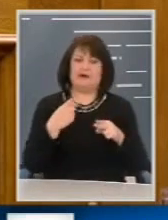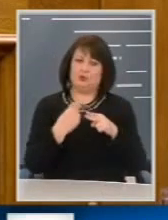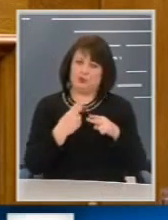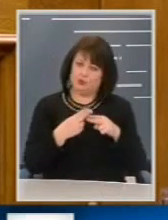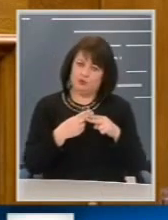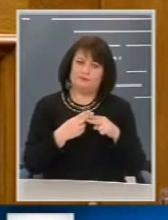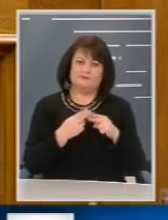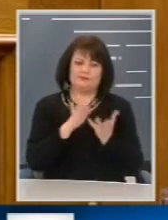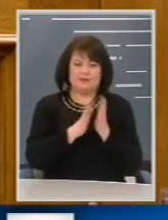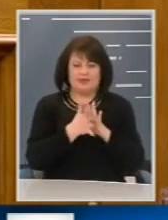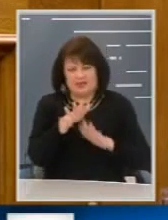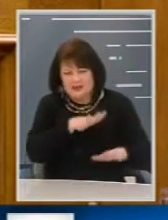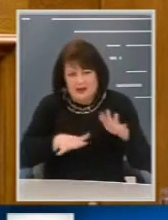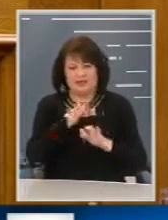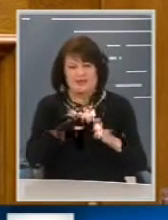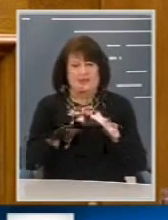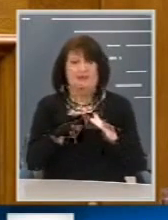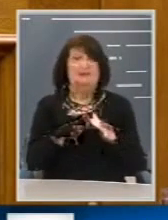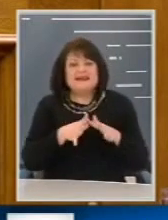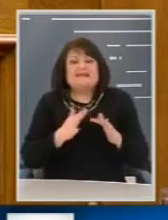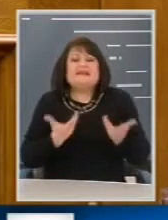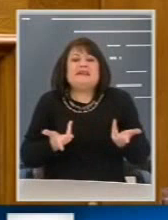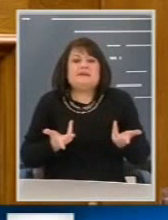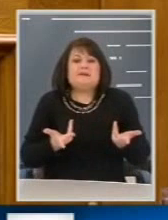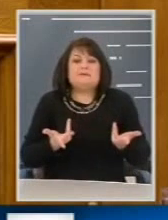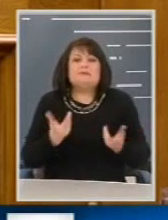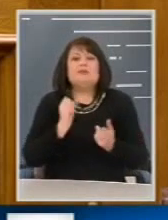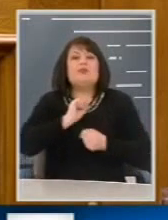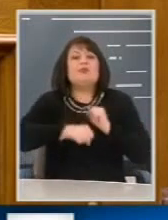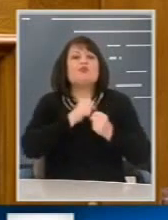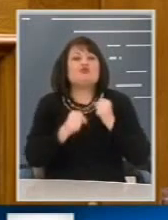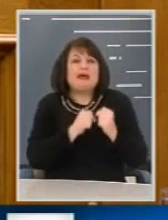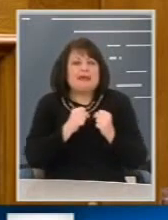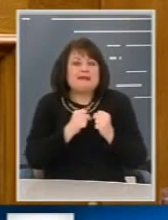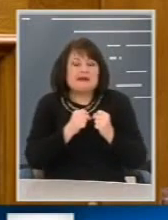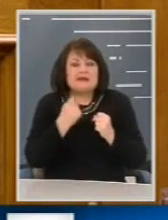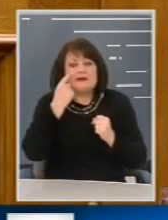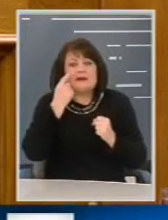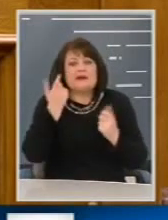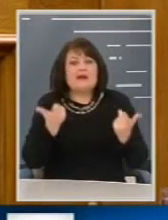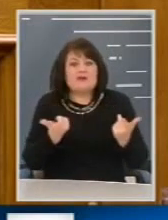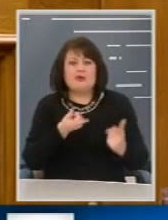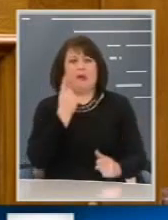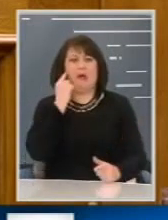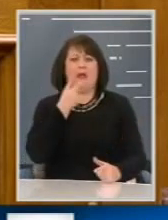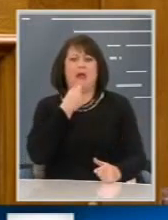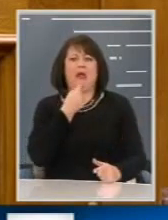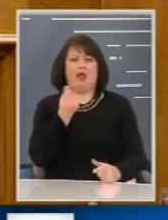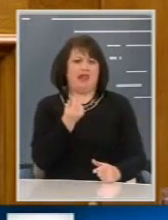κυρίως τα μεγάλα, ΜΜΕ, βρήκαν αντίδοτο στις οικονομικές τους δυσχέρειες τον εύκολο τραπεζικό